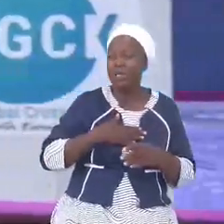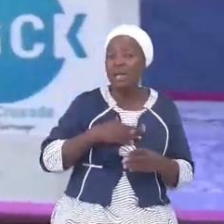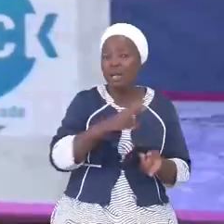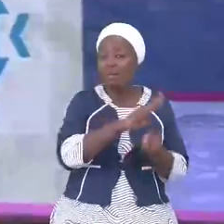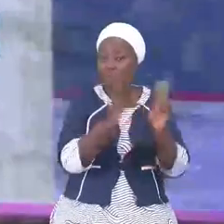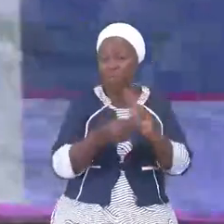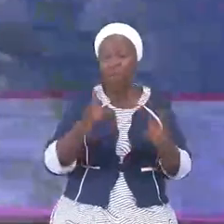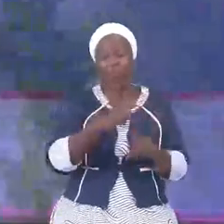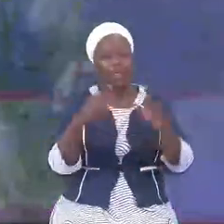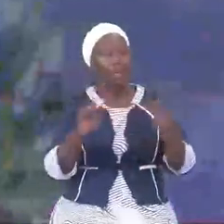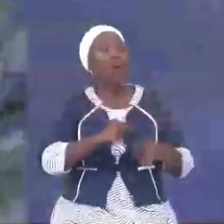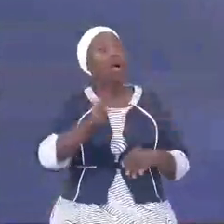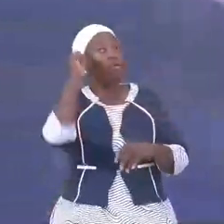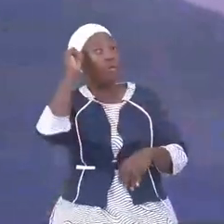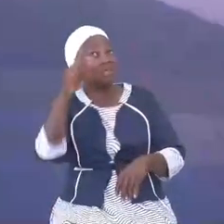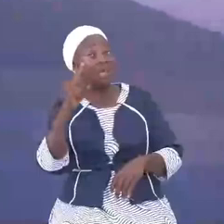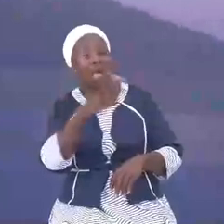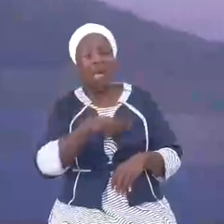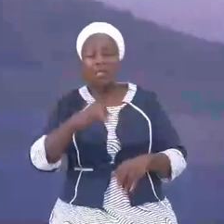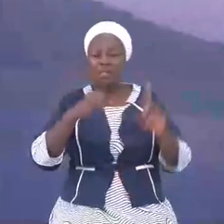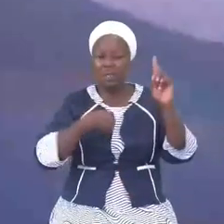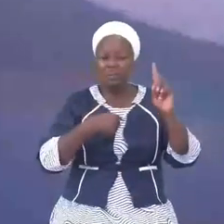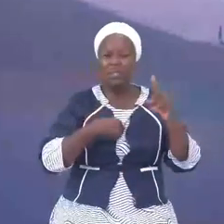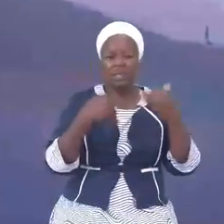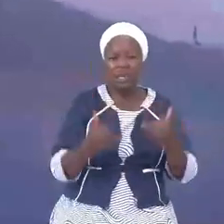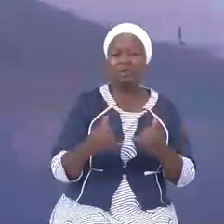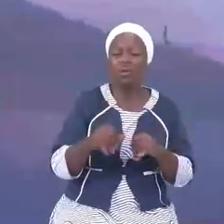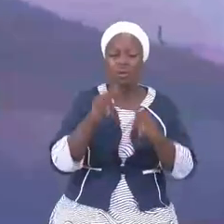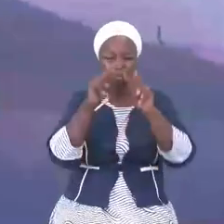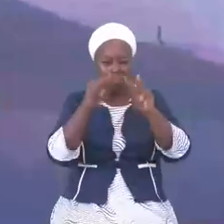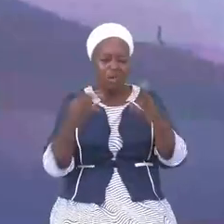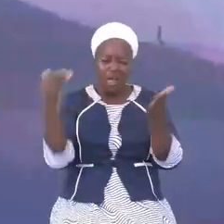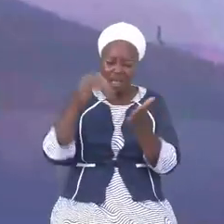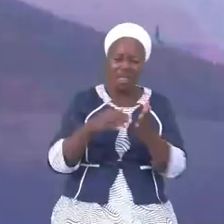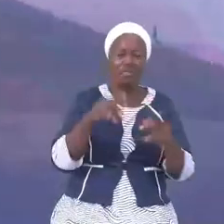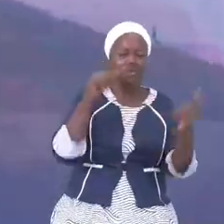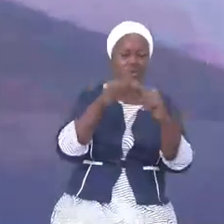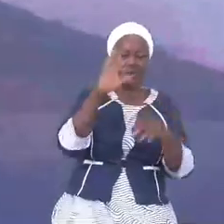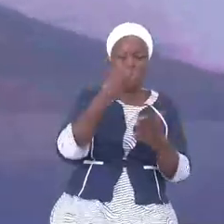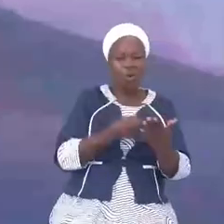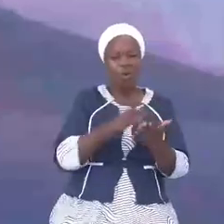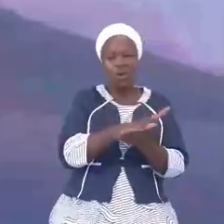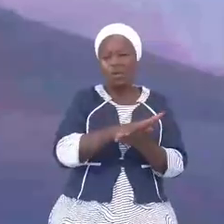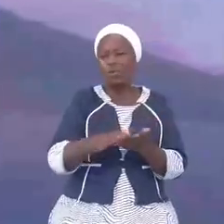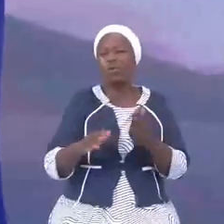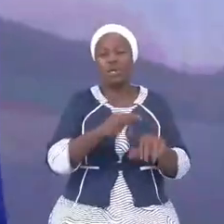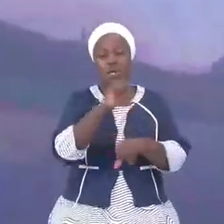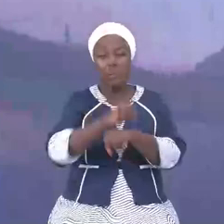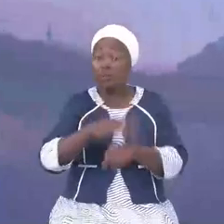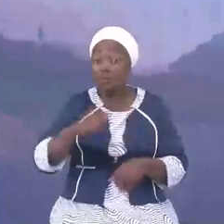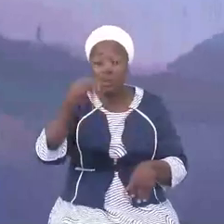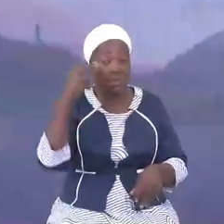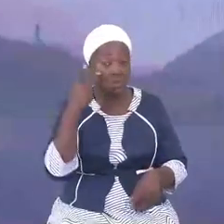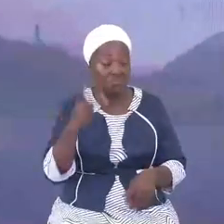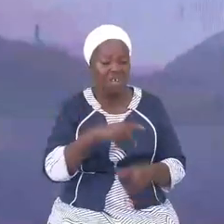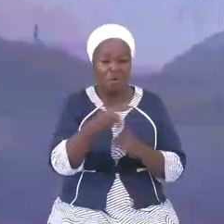maintenant, je porterai les regards sur ton Saint-Temple. Vous voyez, quand les gens sont